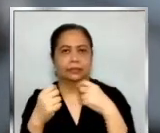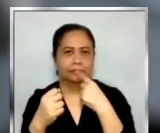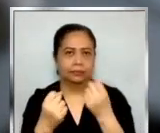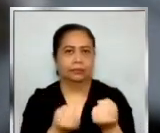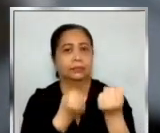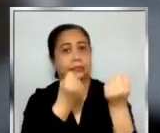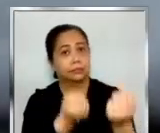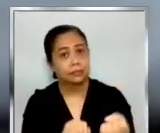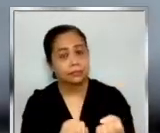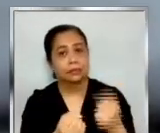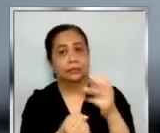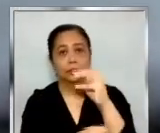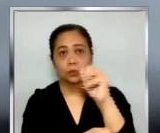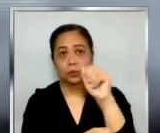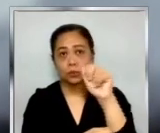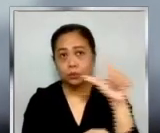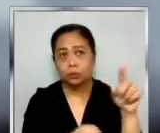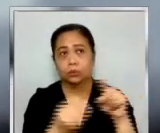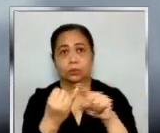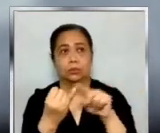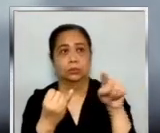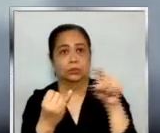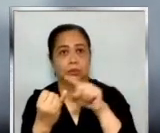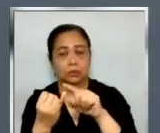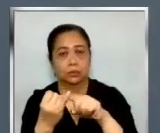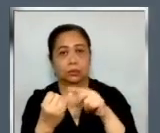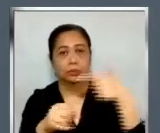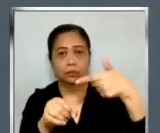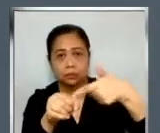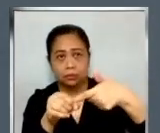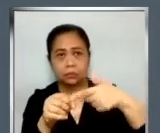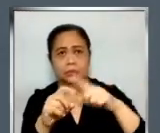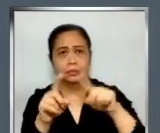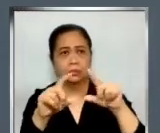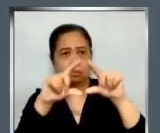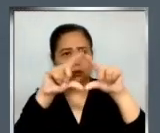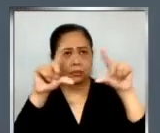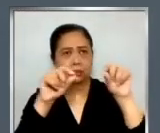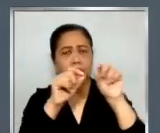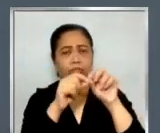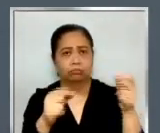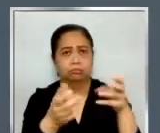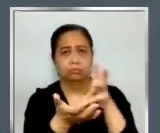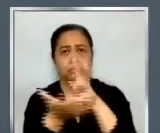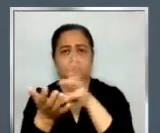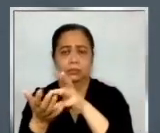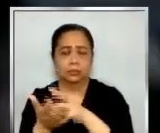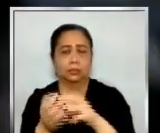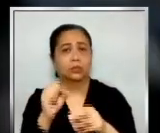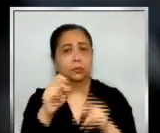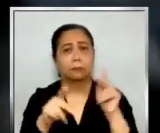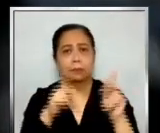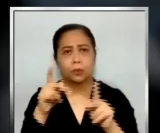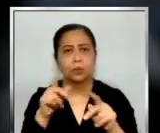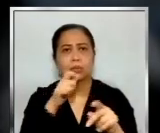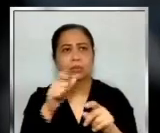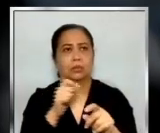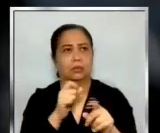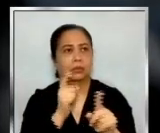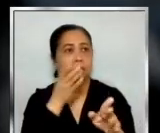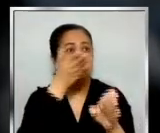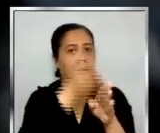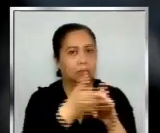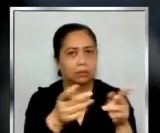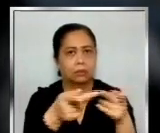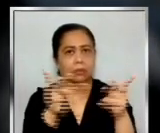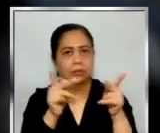mga malls, yung sa mga gas stations, and other strategic locations so that people will no longer need to go to the toll gates to